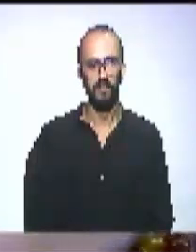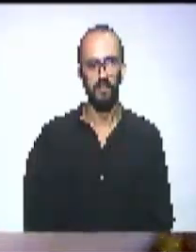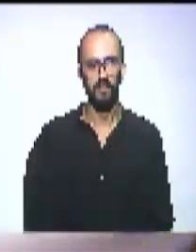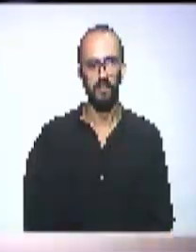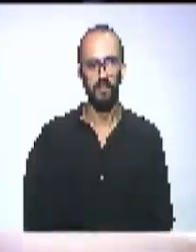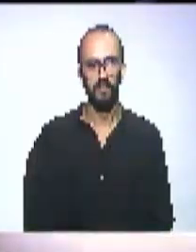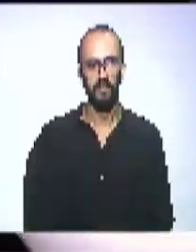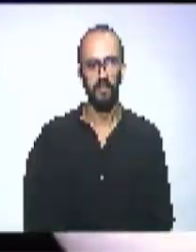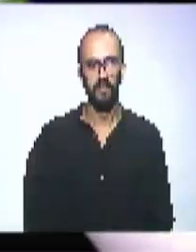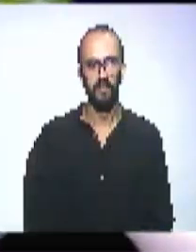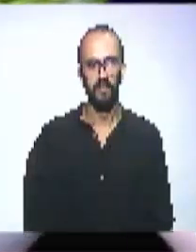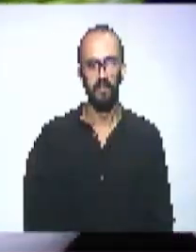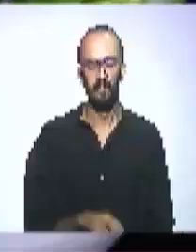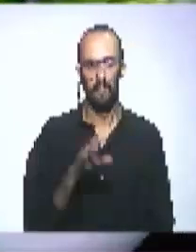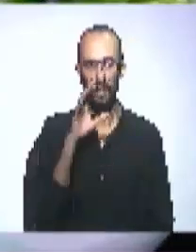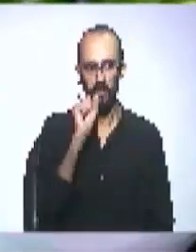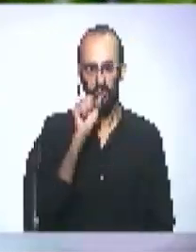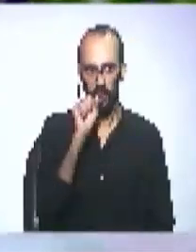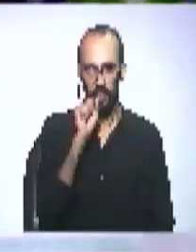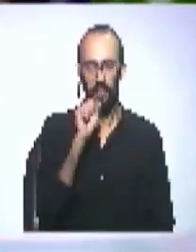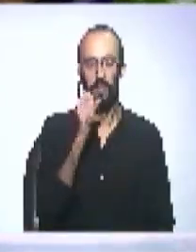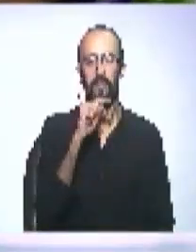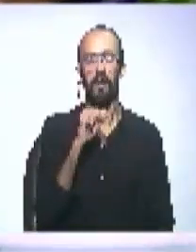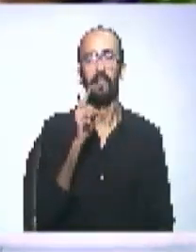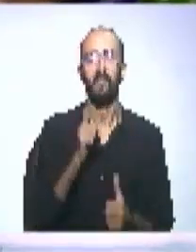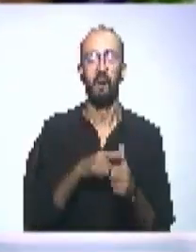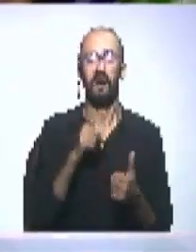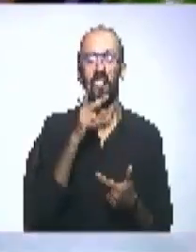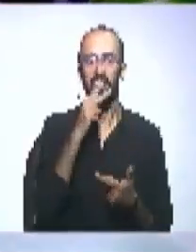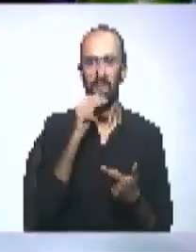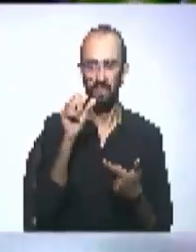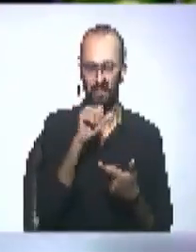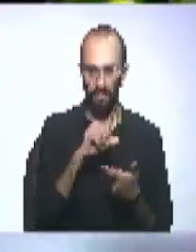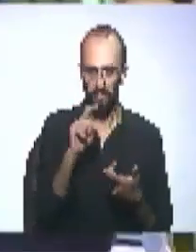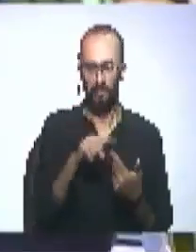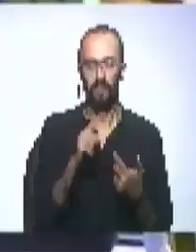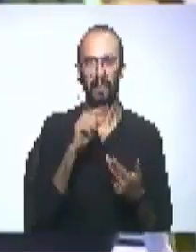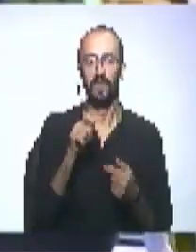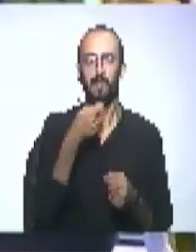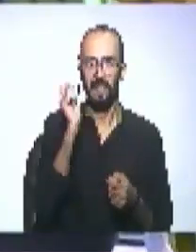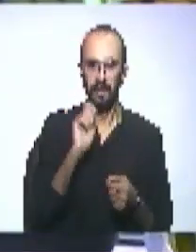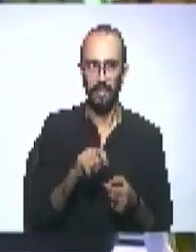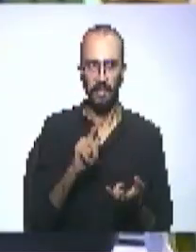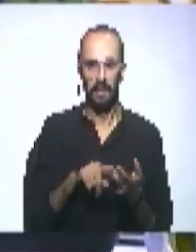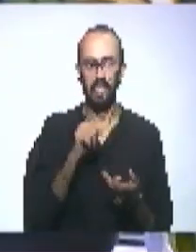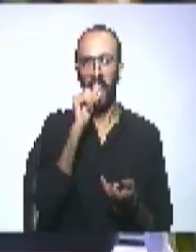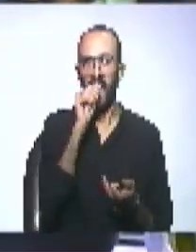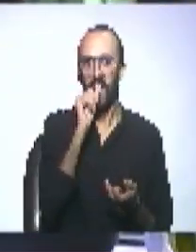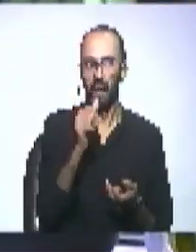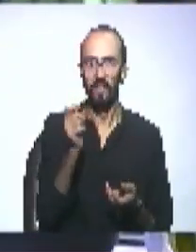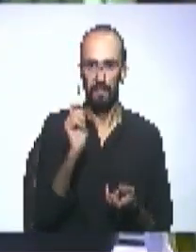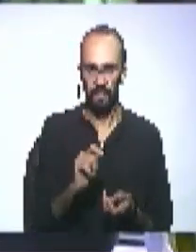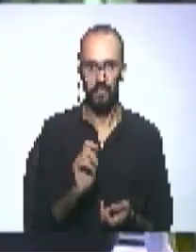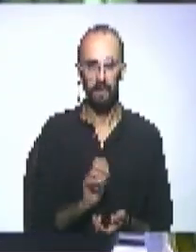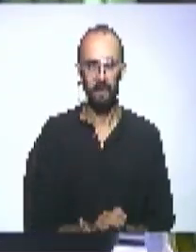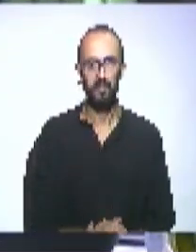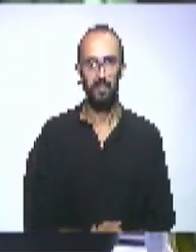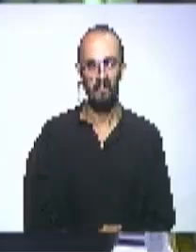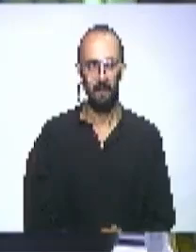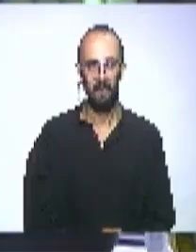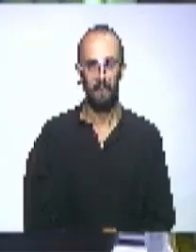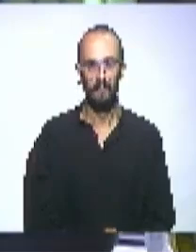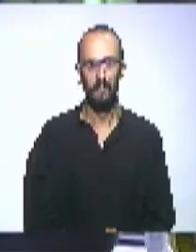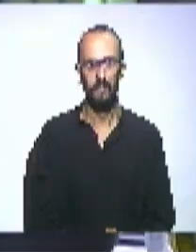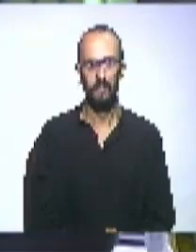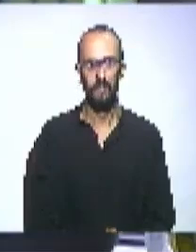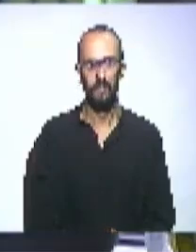الصوص كان كاتشب ومستردة ومعلقة زبادي ومعلقة طحين. ناخد معانا الهمبرجر اهو، دبس